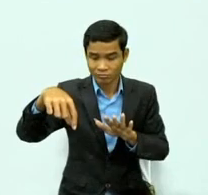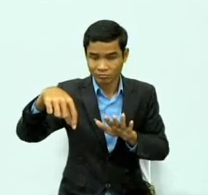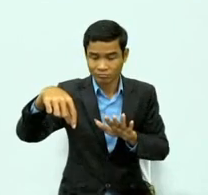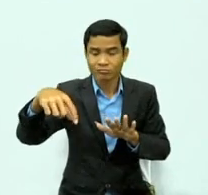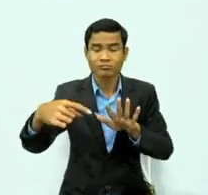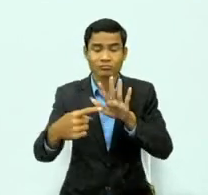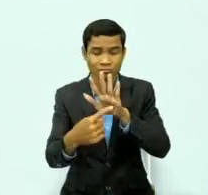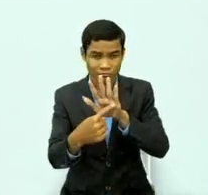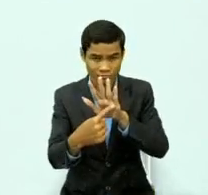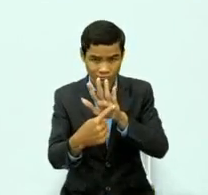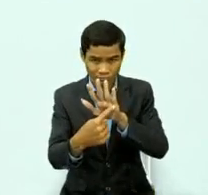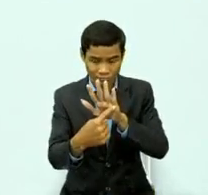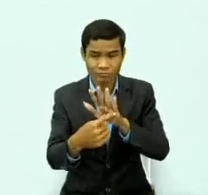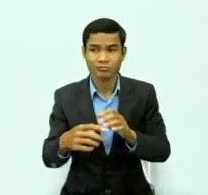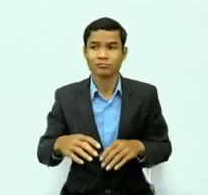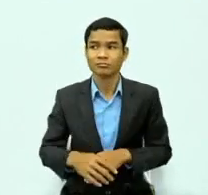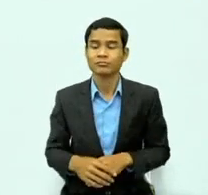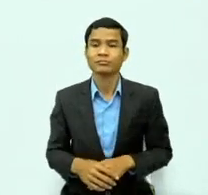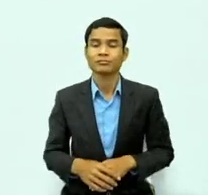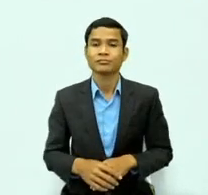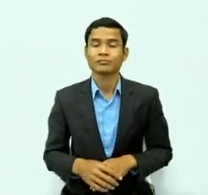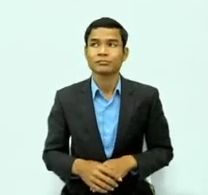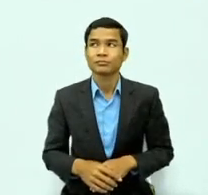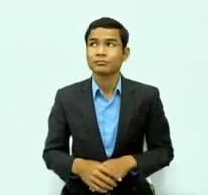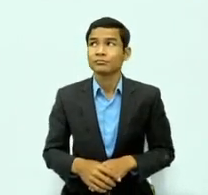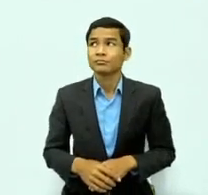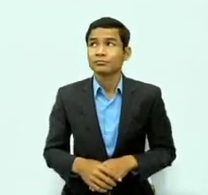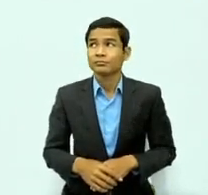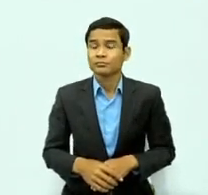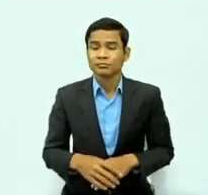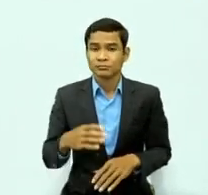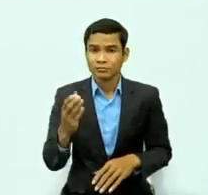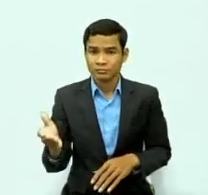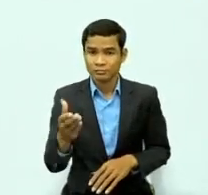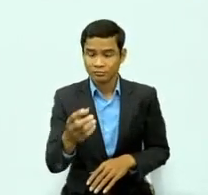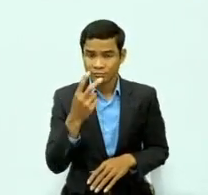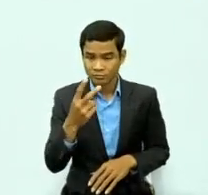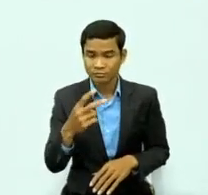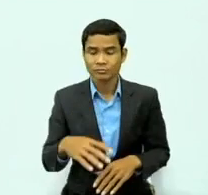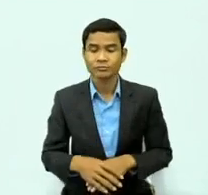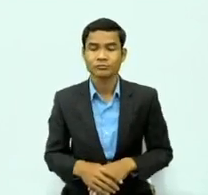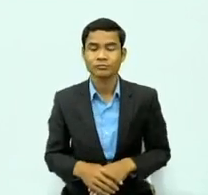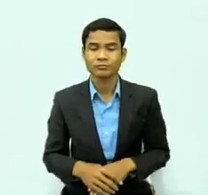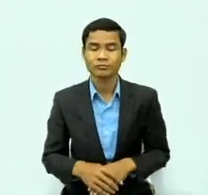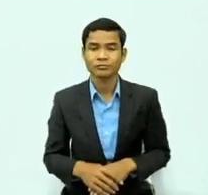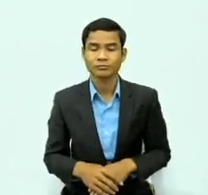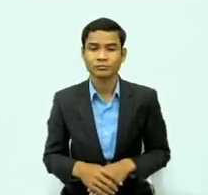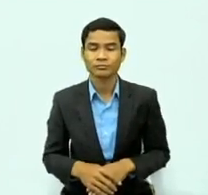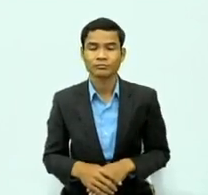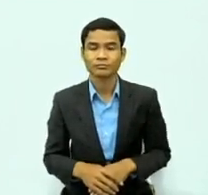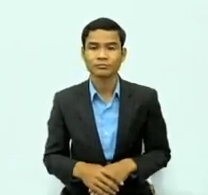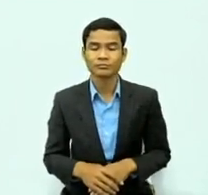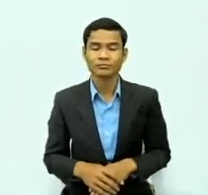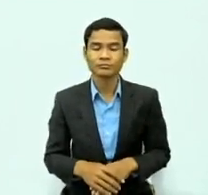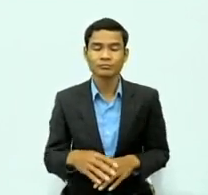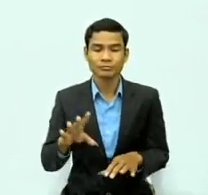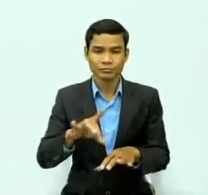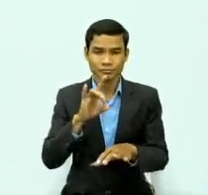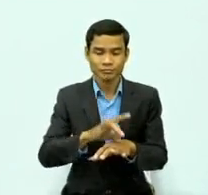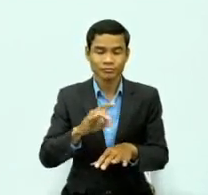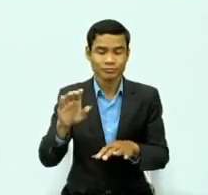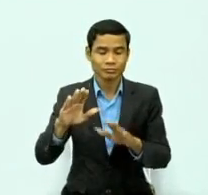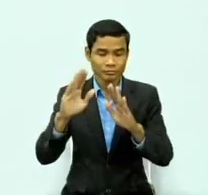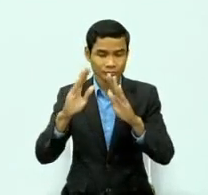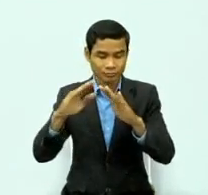អឺគឺកូនមើលមកក្តារខៀនចាដើម្បីពេលដែលកូននៅ